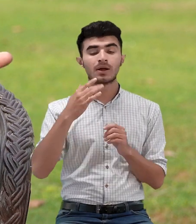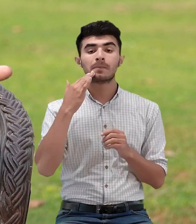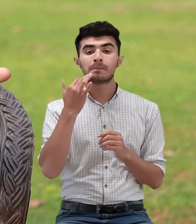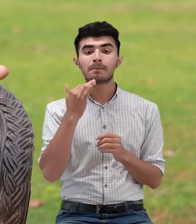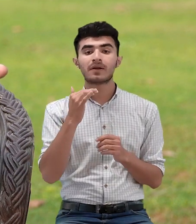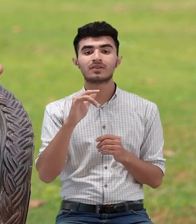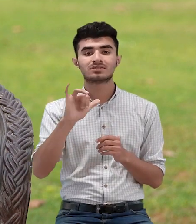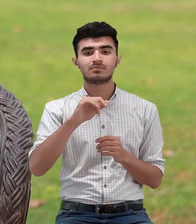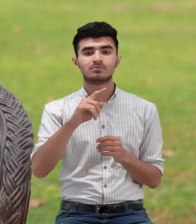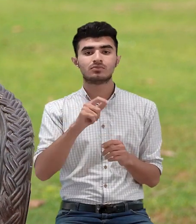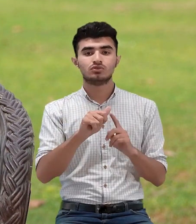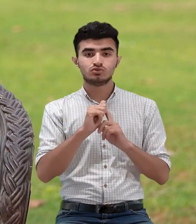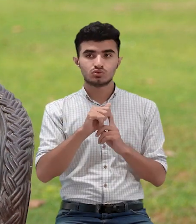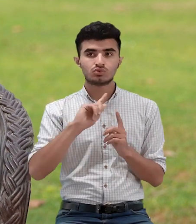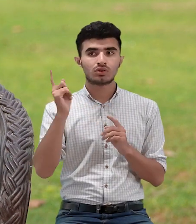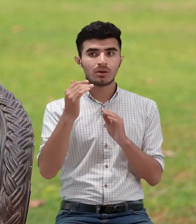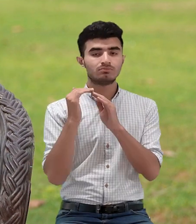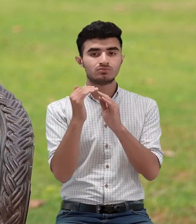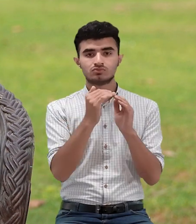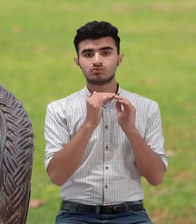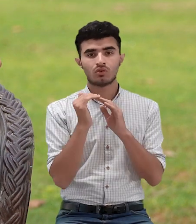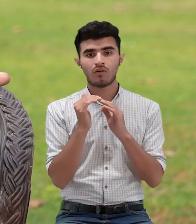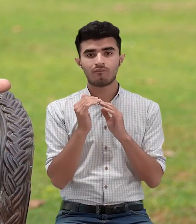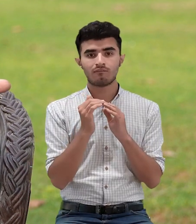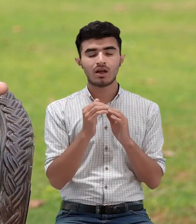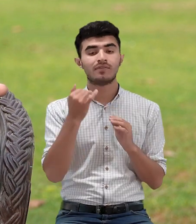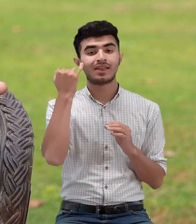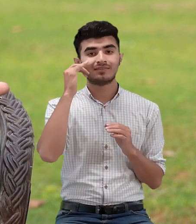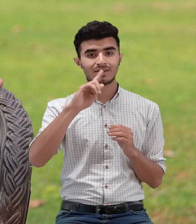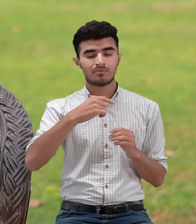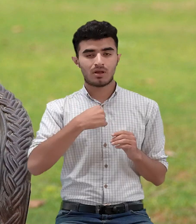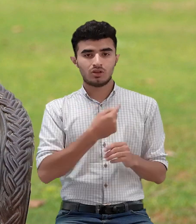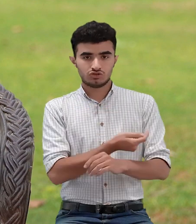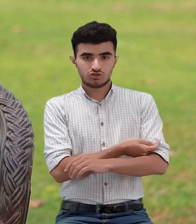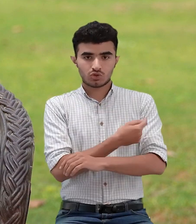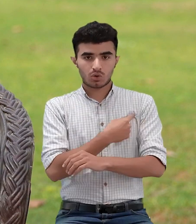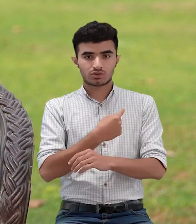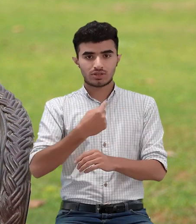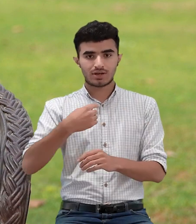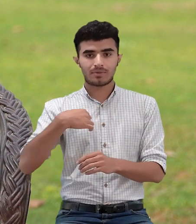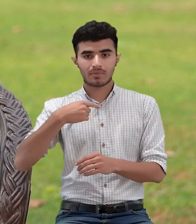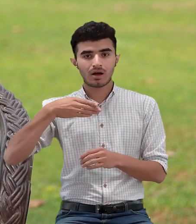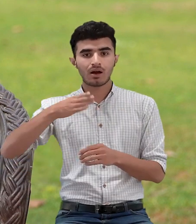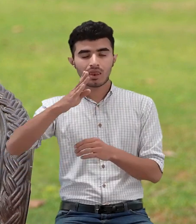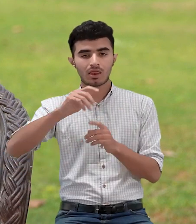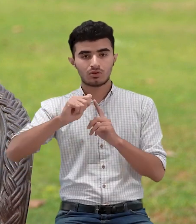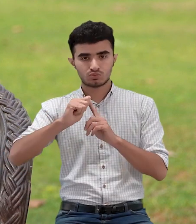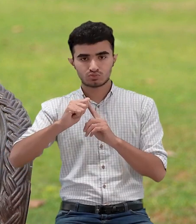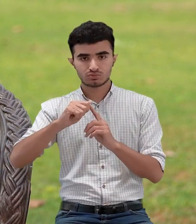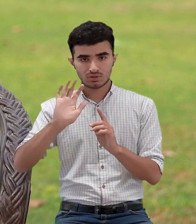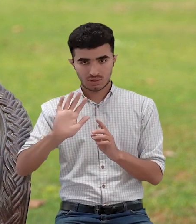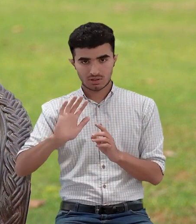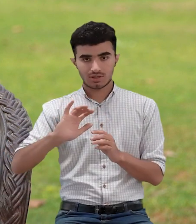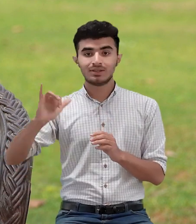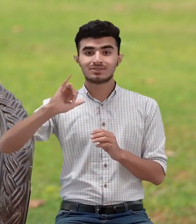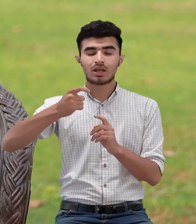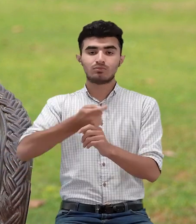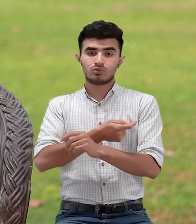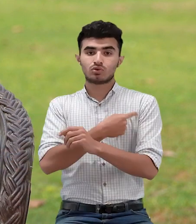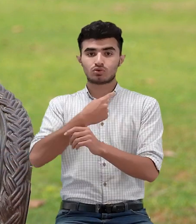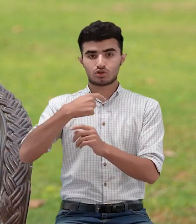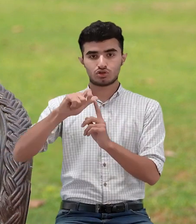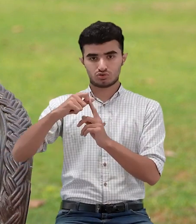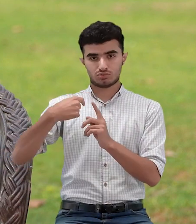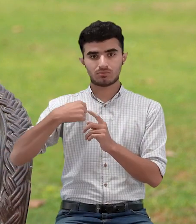کہیں مجھے آپ کی ضرورت ہے، آپ کو کہیں میری ضرورت ہے، مثلا کہیں ڈاکٹر کو میری ضرورت ہے، مجھے ڈاکٹر کی ضرورت پڑ جائے گی۔ حد یہ ہے کہ چھوٹا سا جو